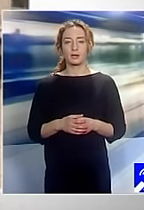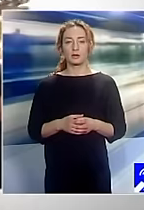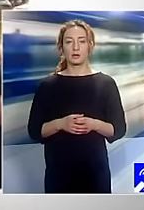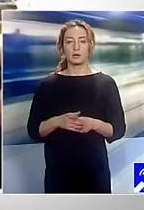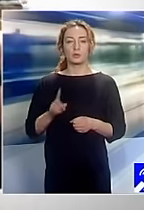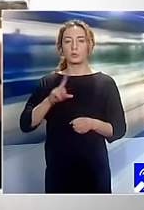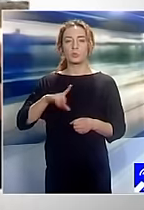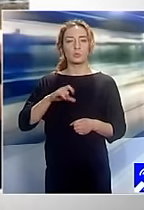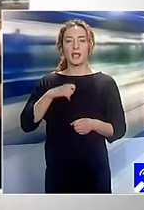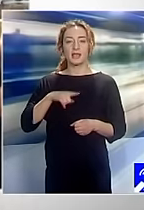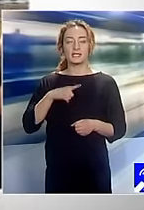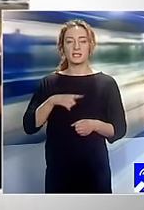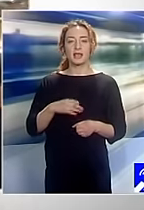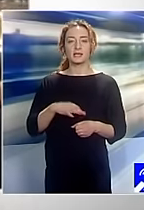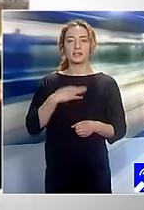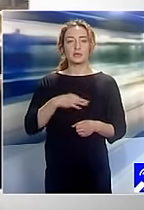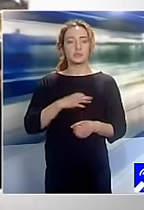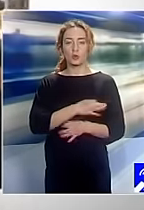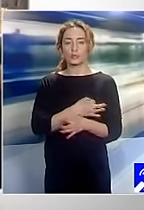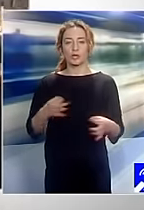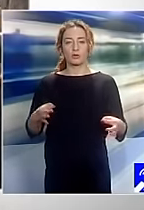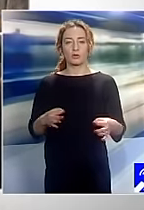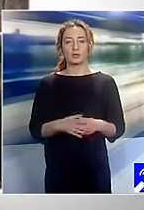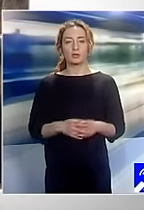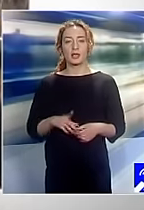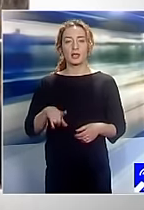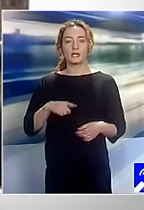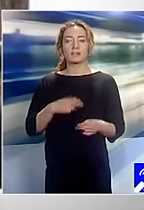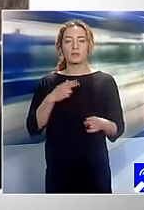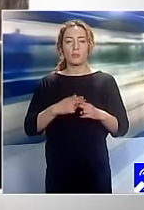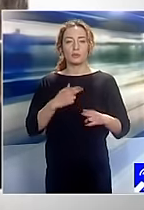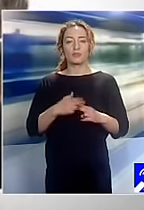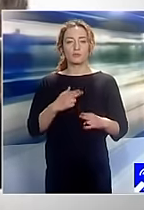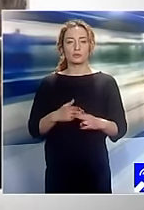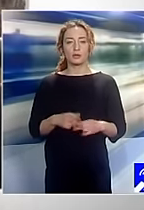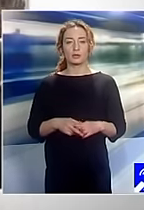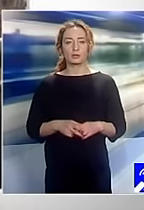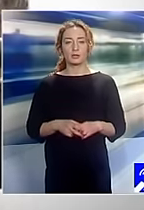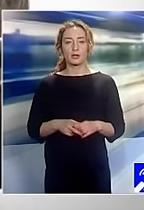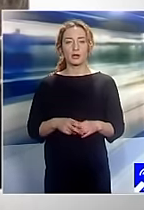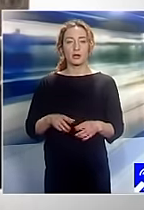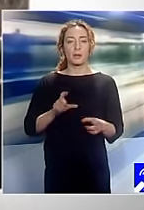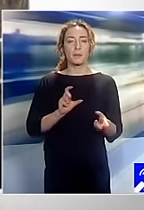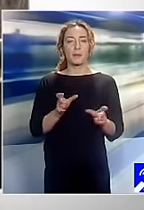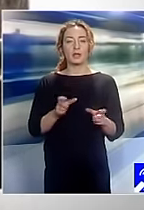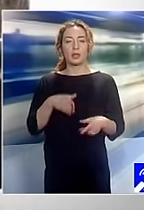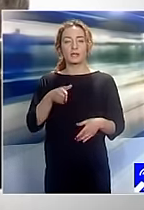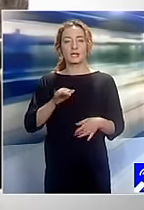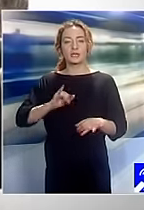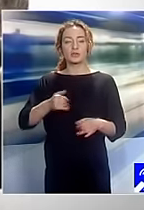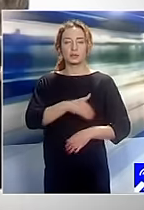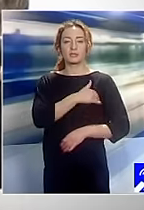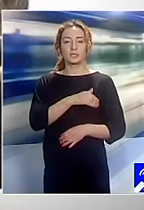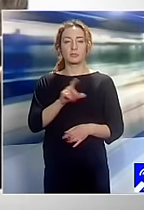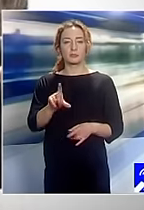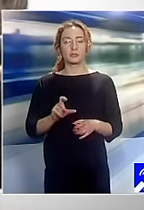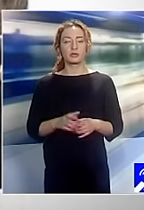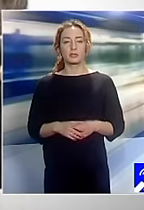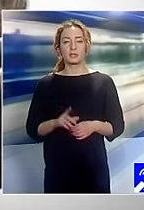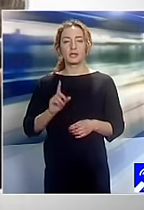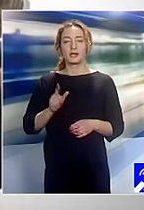Nu e sănătoasă deloc. E foarte bolnăvicioasă oarecum perioada asta și timpul ăsta, dar ce să facem?